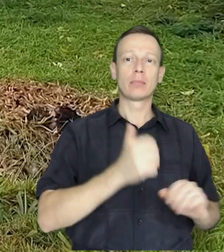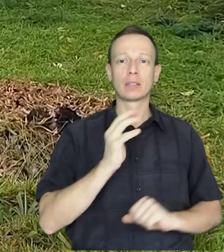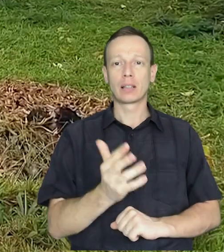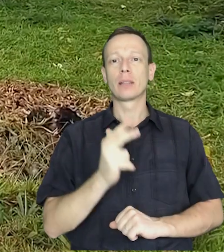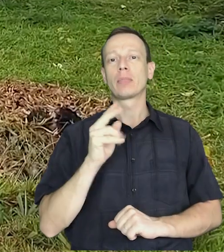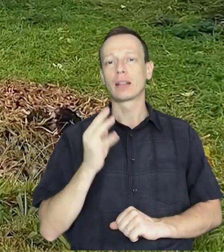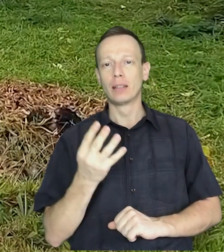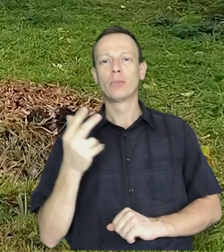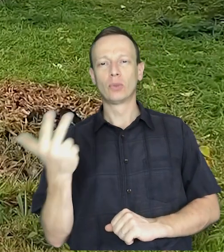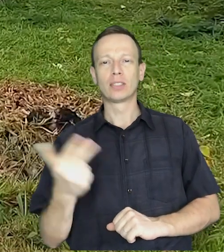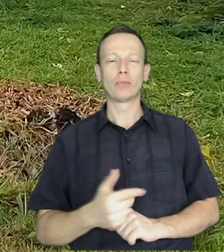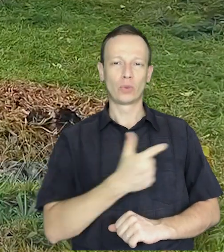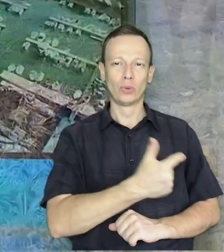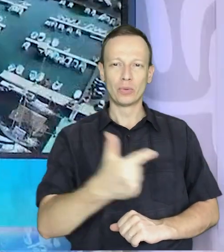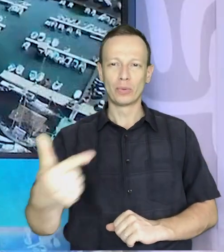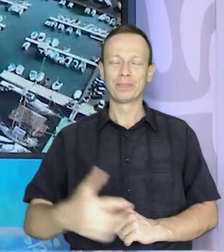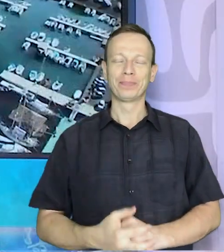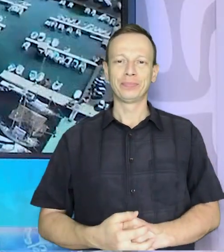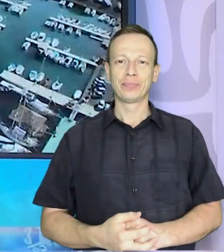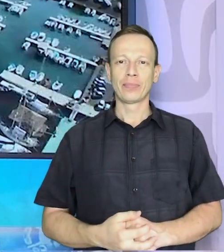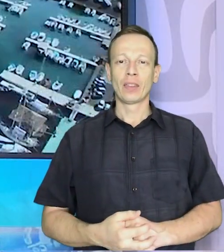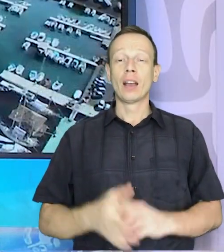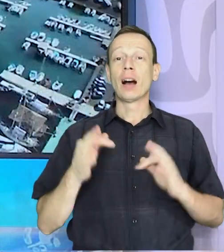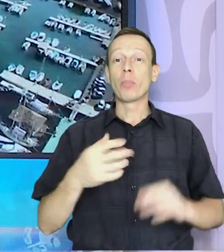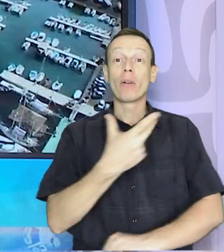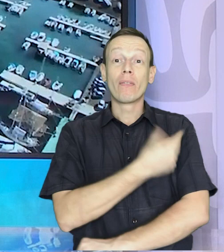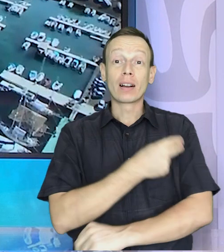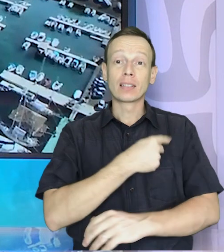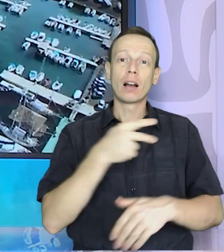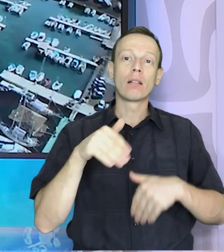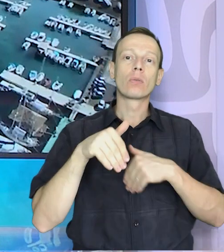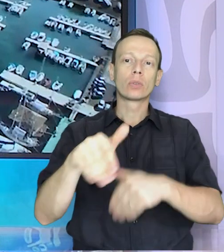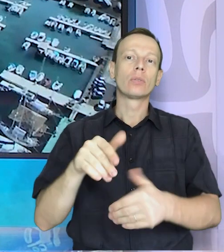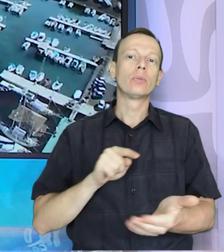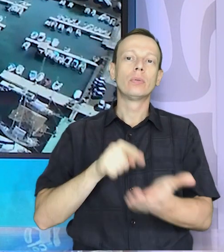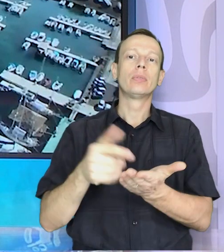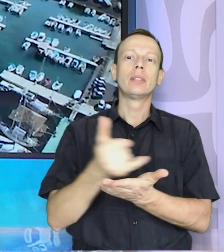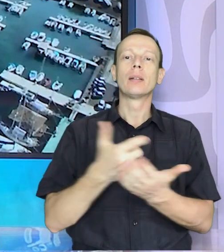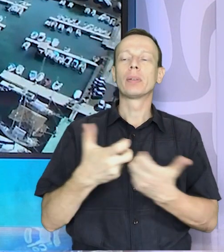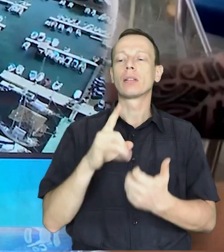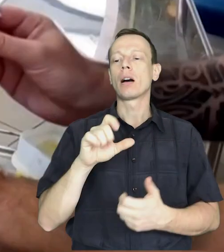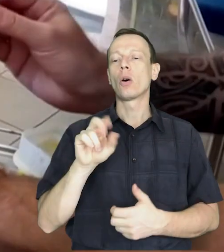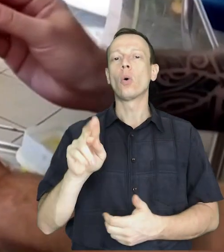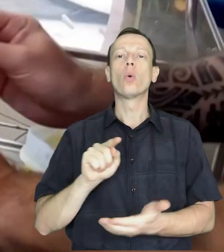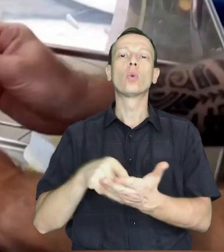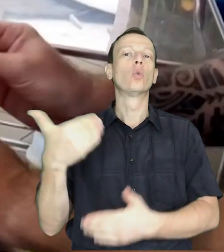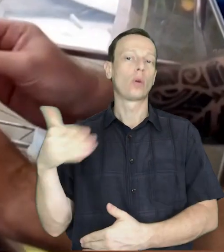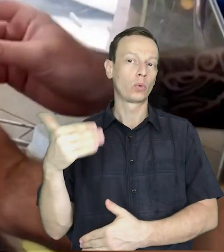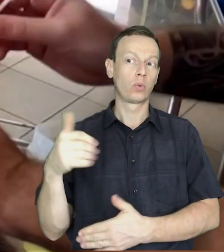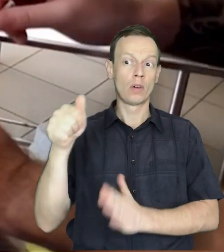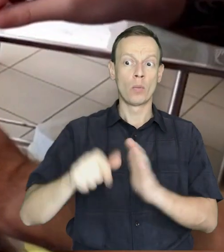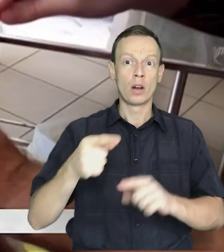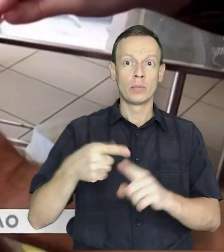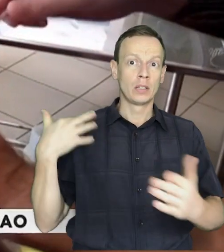5e, 4e et 3e. La campagne de vaccination se poursuit dans les îles. Au Tuamotu à Hao,